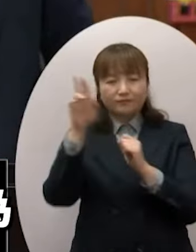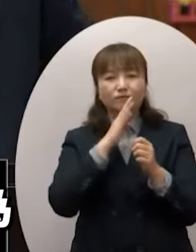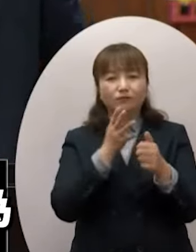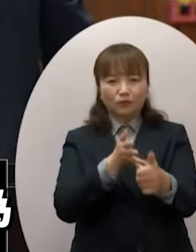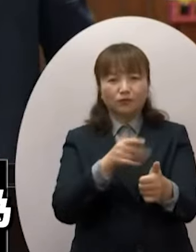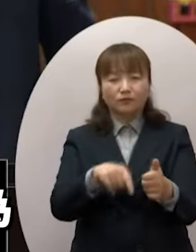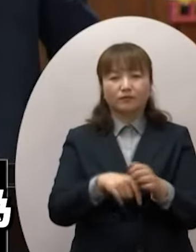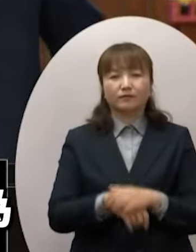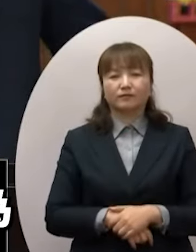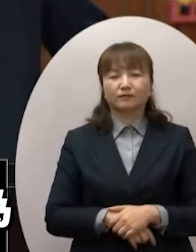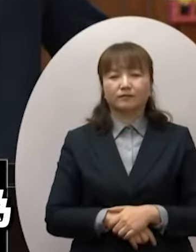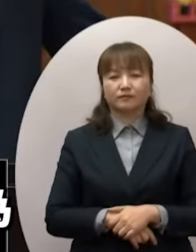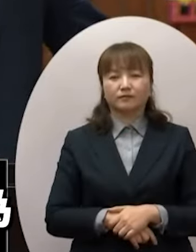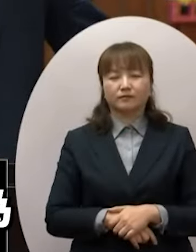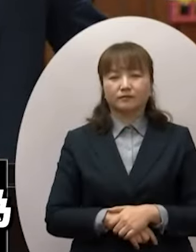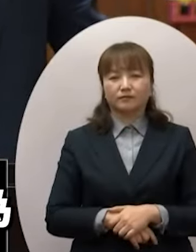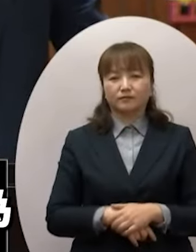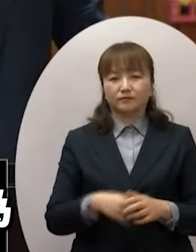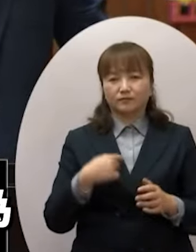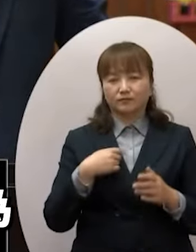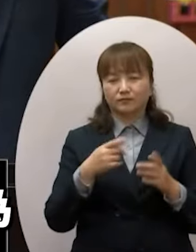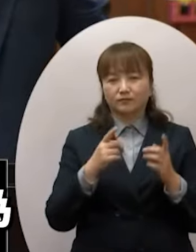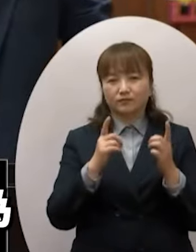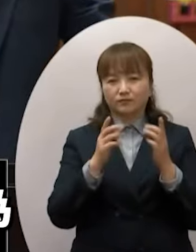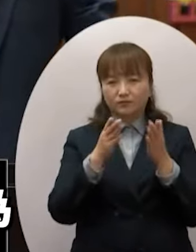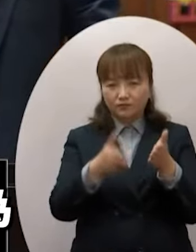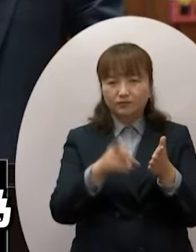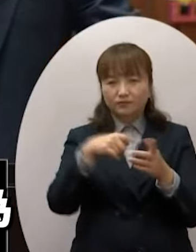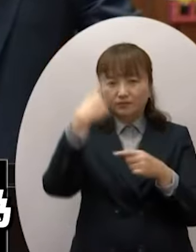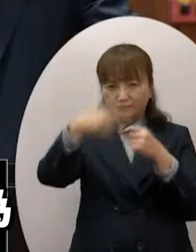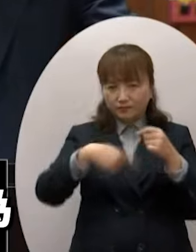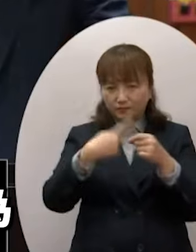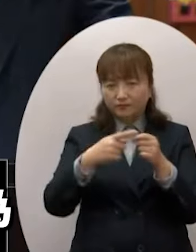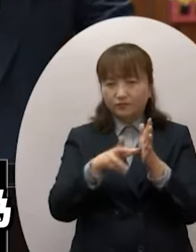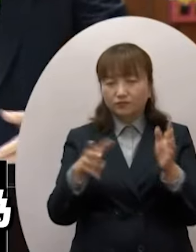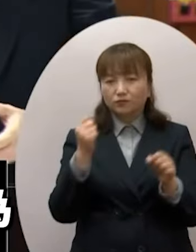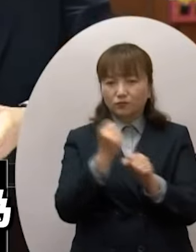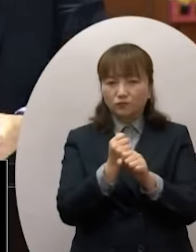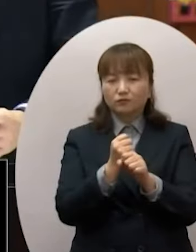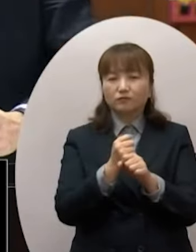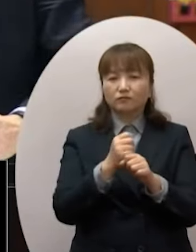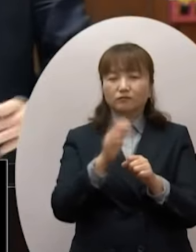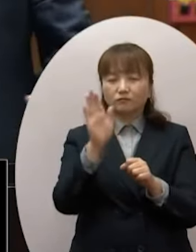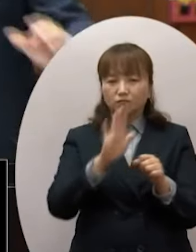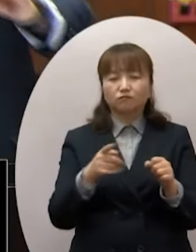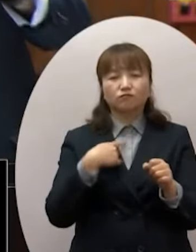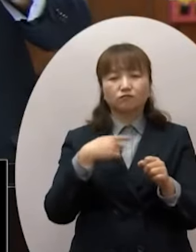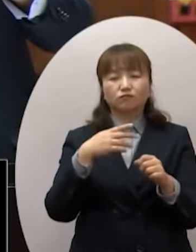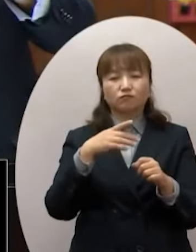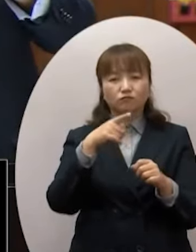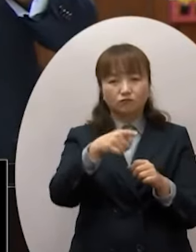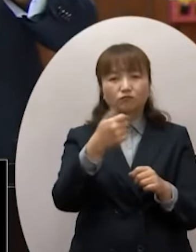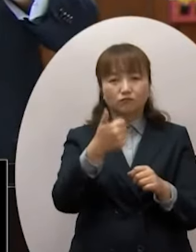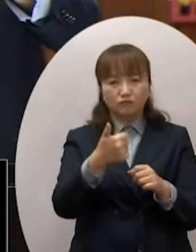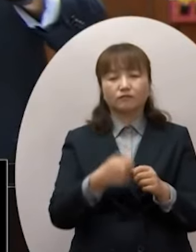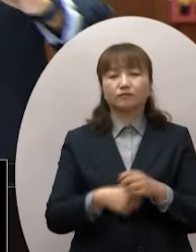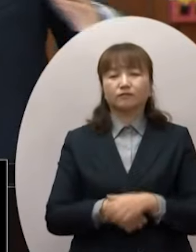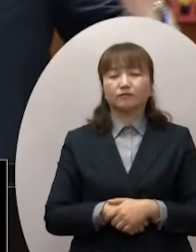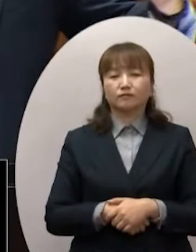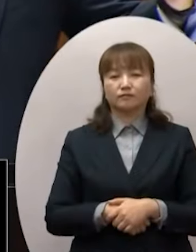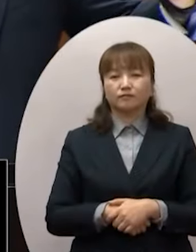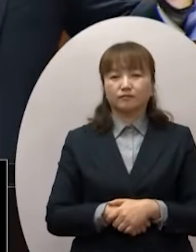其实。我对你这一整年来的作为后，我很肯定，就是说